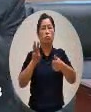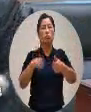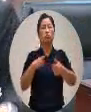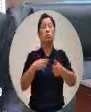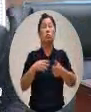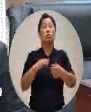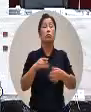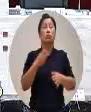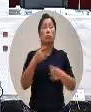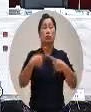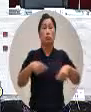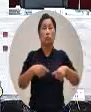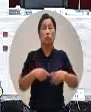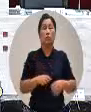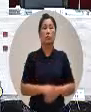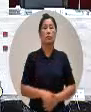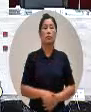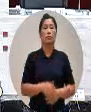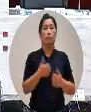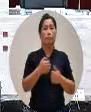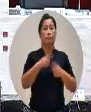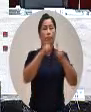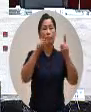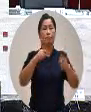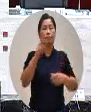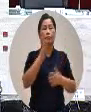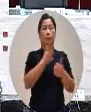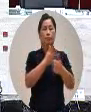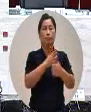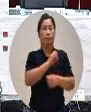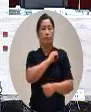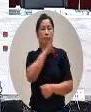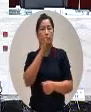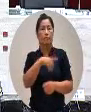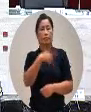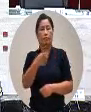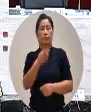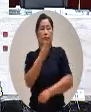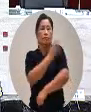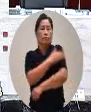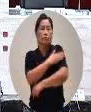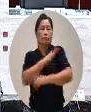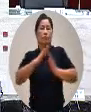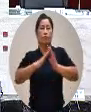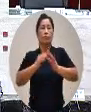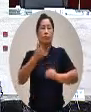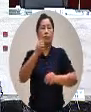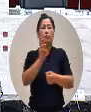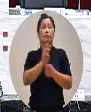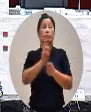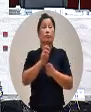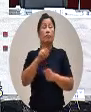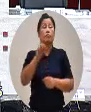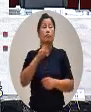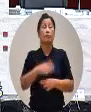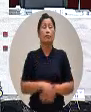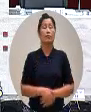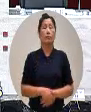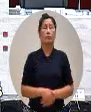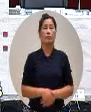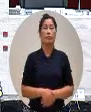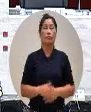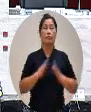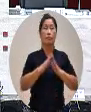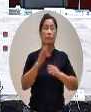謝謝好謝謝張風騰的執行議員的執行那個陳明哲議員三十分鐘過敏市長